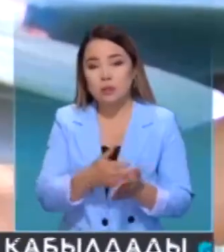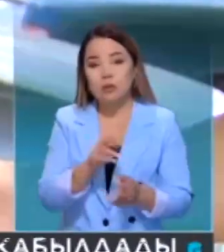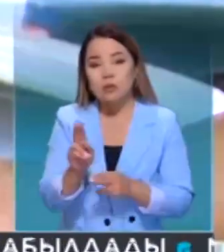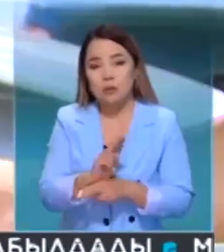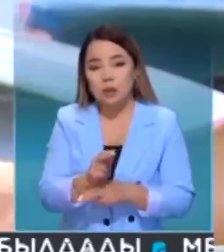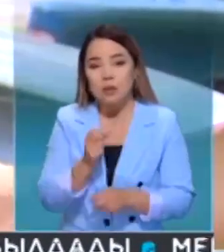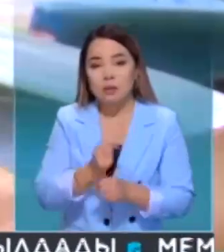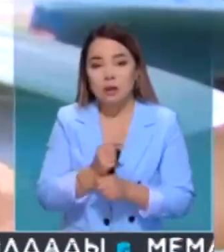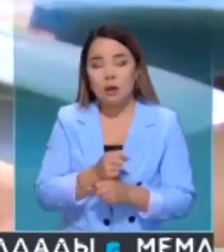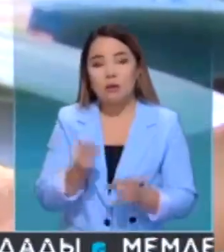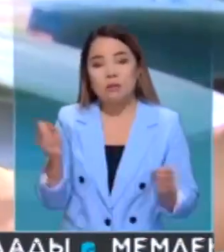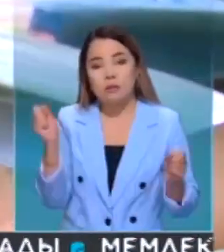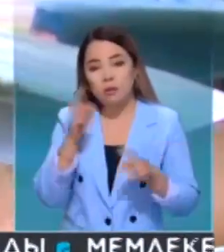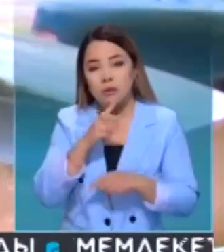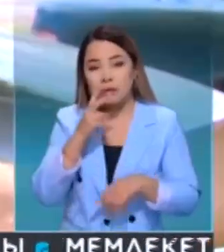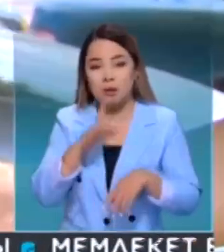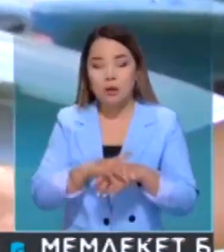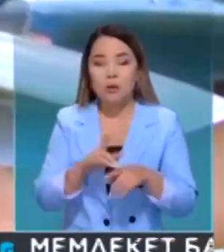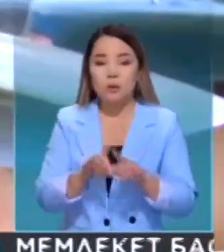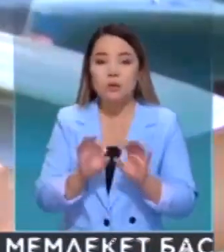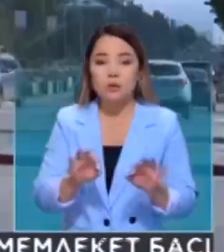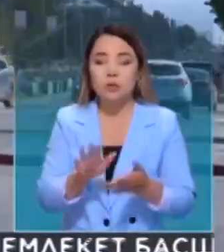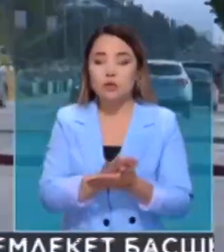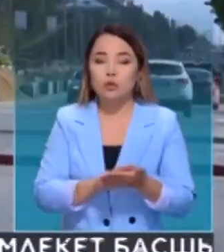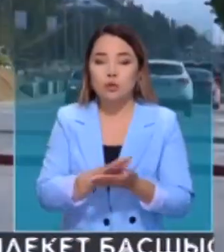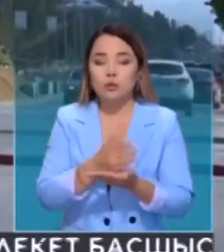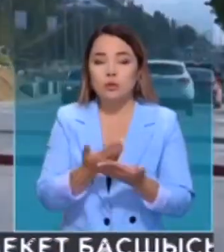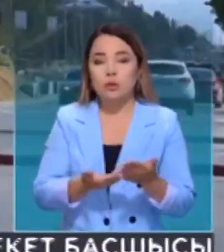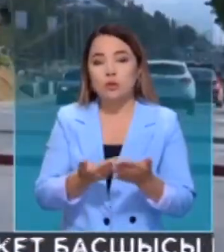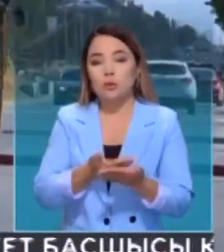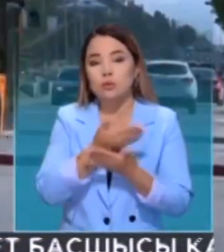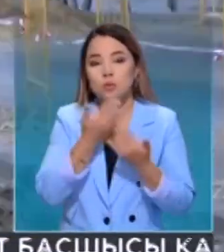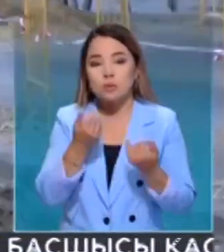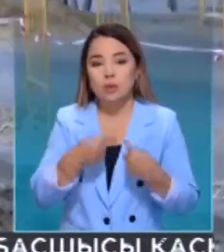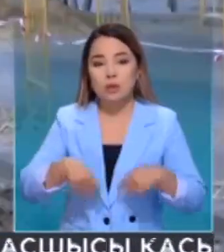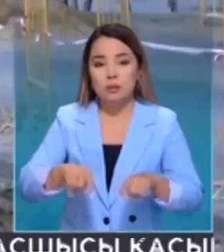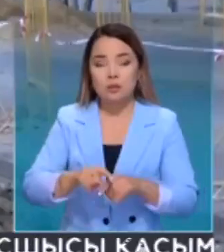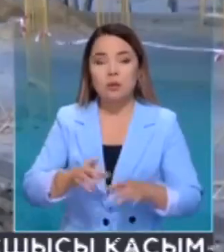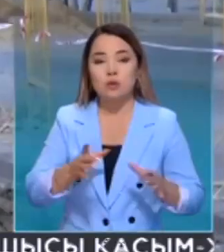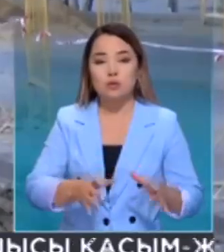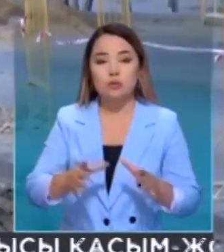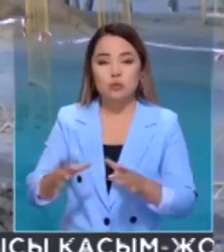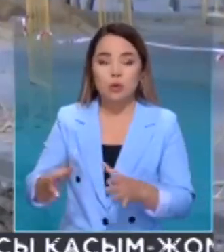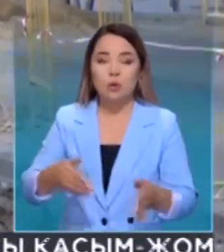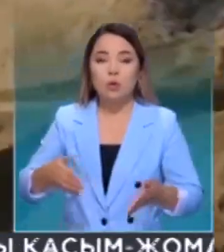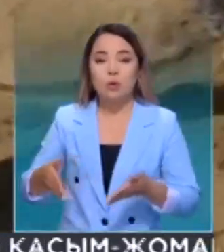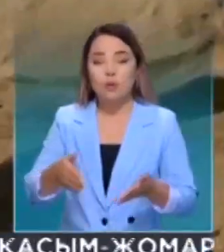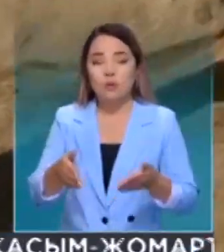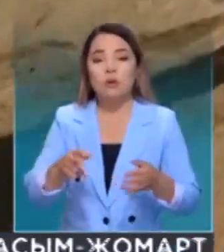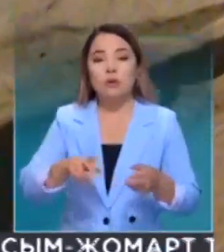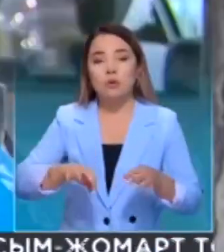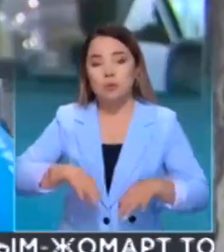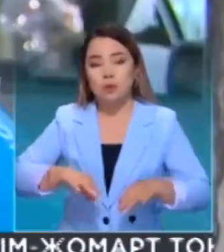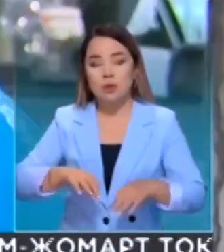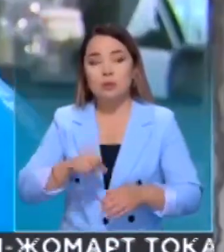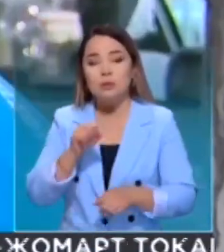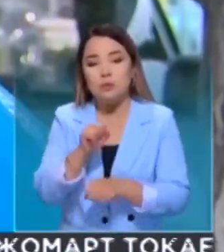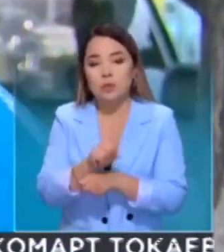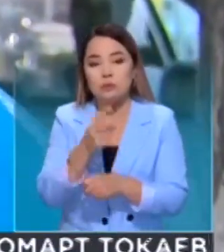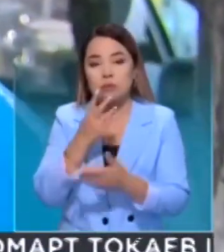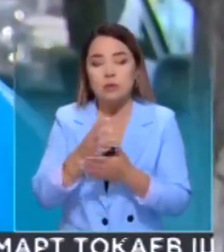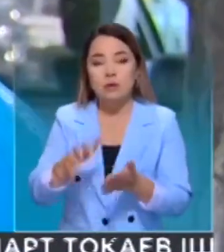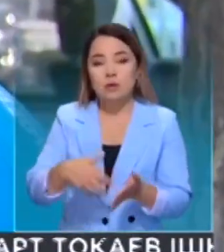дейді. Анық ешкімізге түсіндіріп айтқан жоқ. Енді бірі айнала қазылған шұңқырлар көлік қозғалысын тежейді дейді.